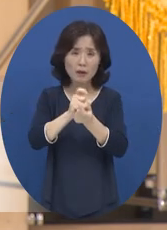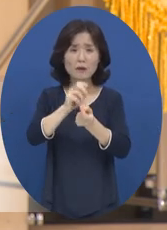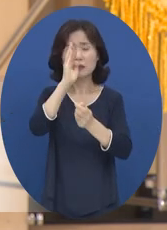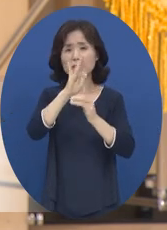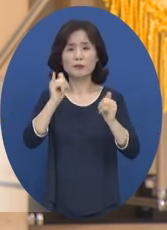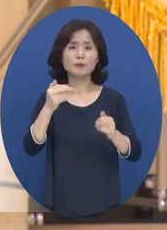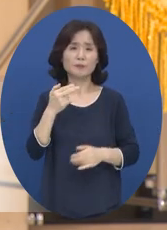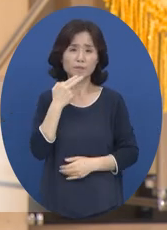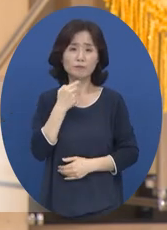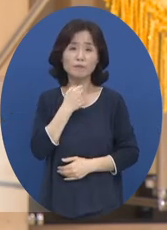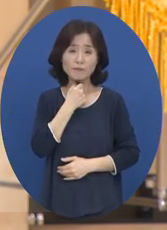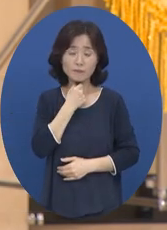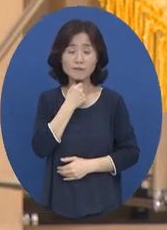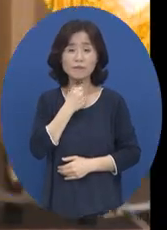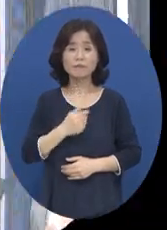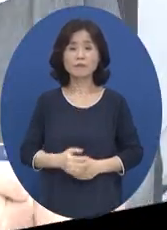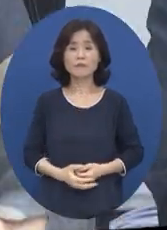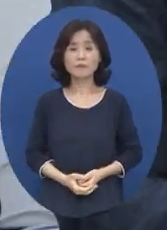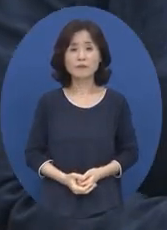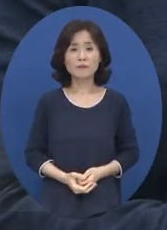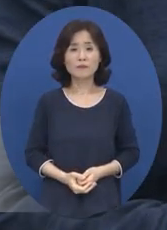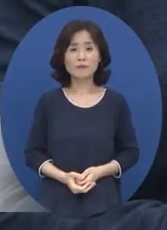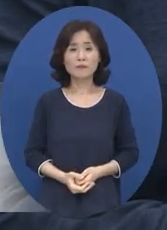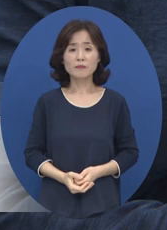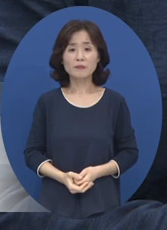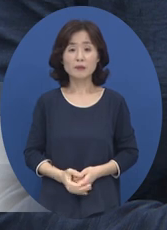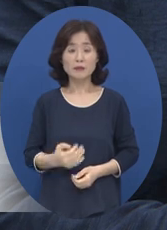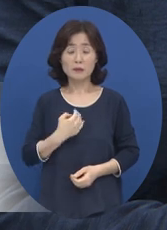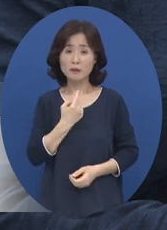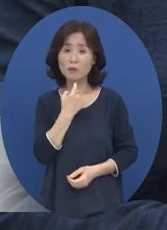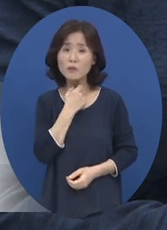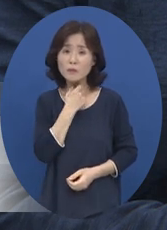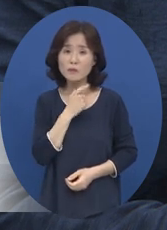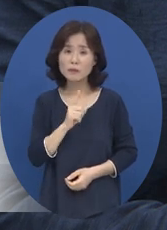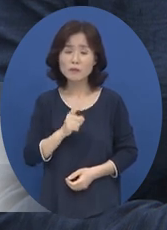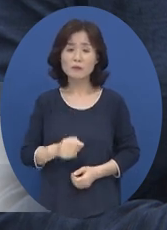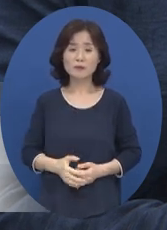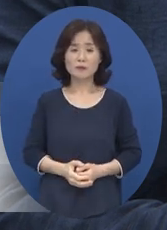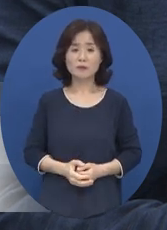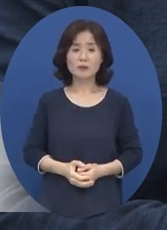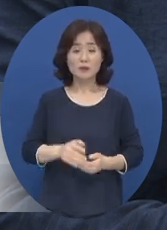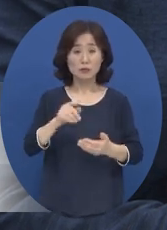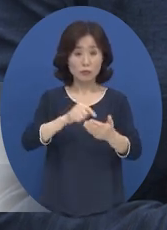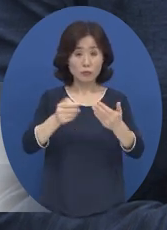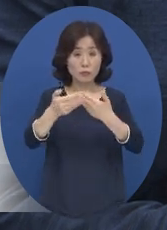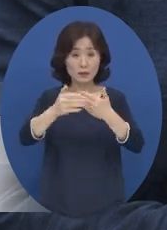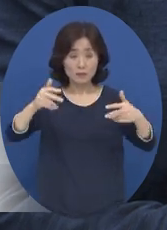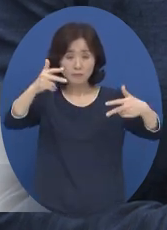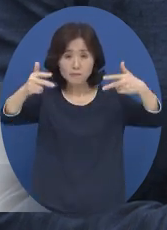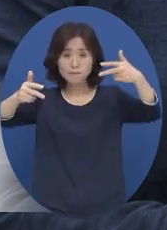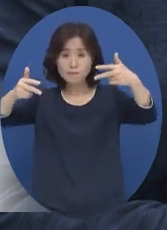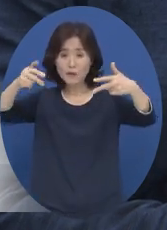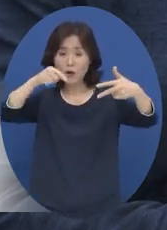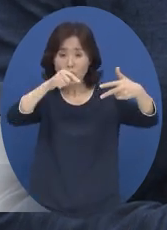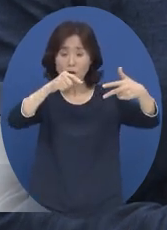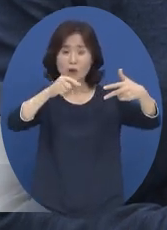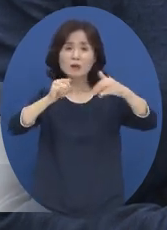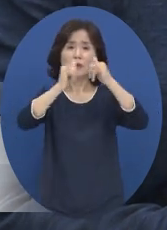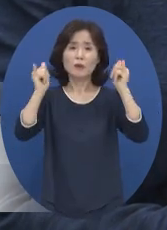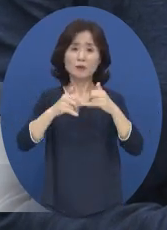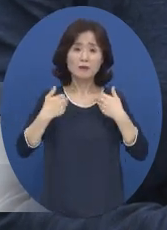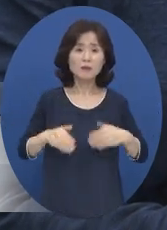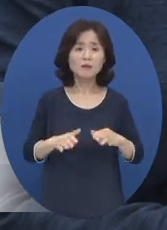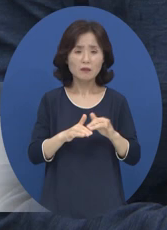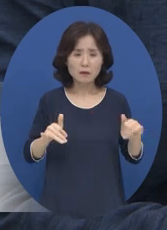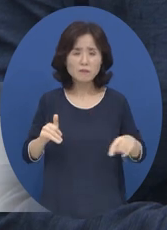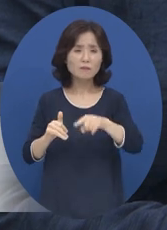않기를 바랄 뿐입니다. 제가 바라는 게 있다면은 이 수술실 CCTV가 사회적인